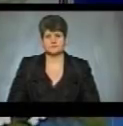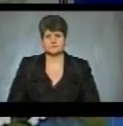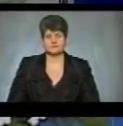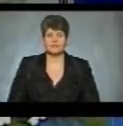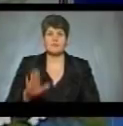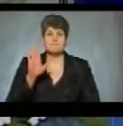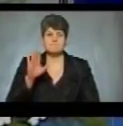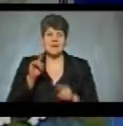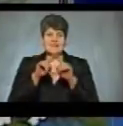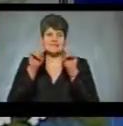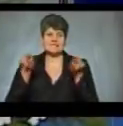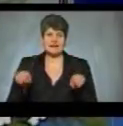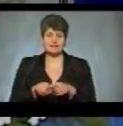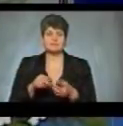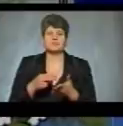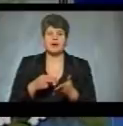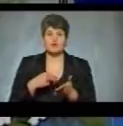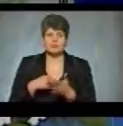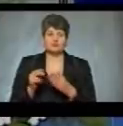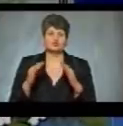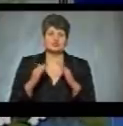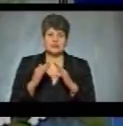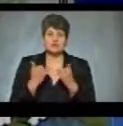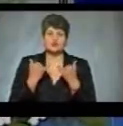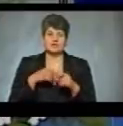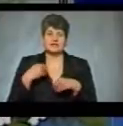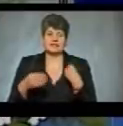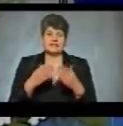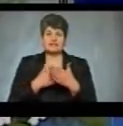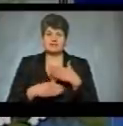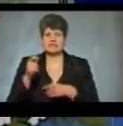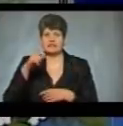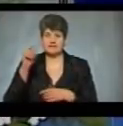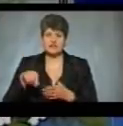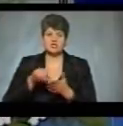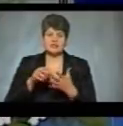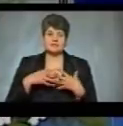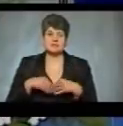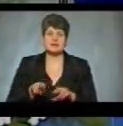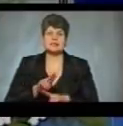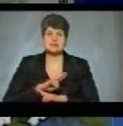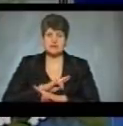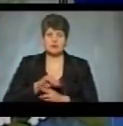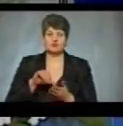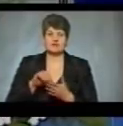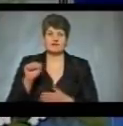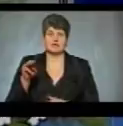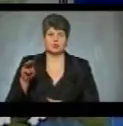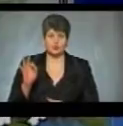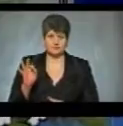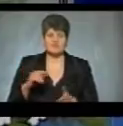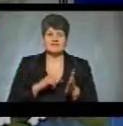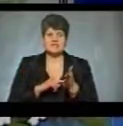П'ять сертифікатів для придбання житла вручили сьогодні у Тернополі інвалідам війни та членам сімей загиблих учасників АТО.